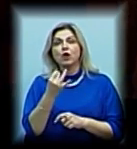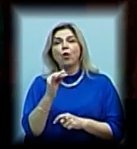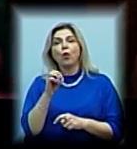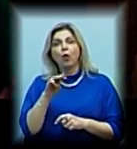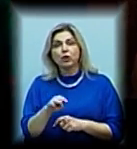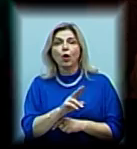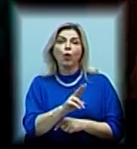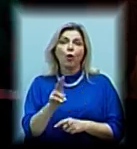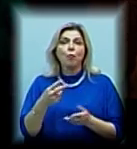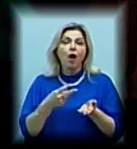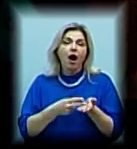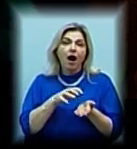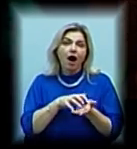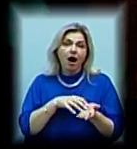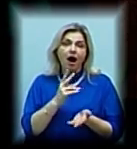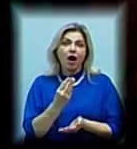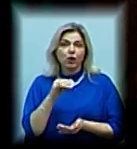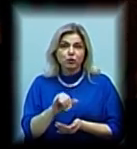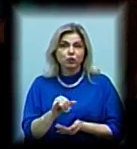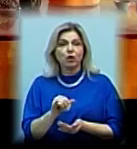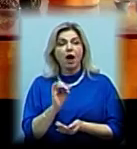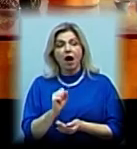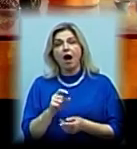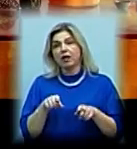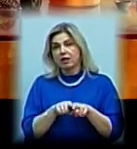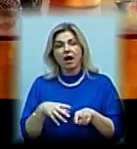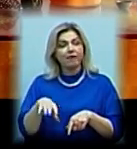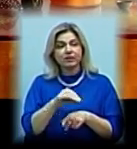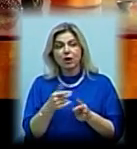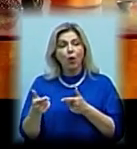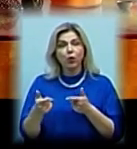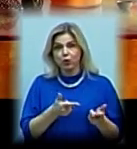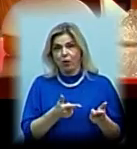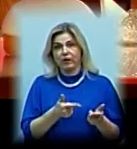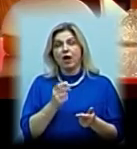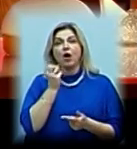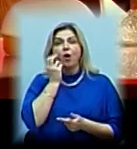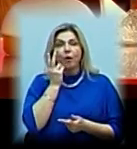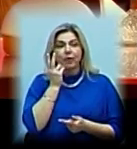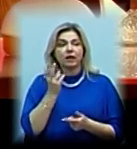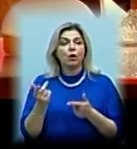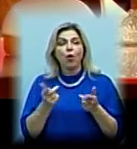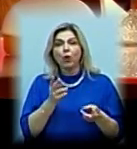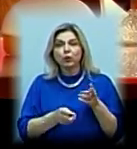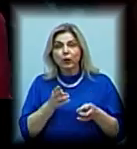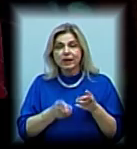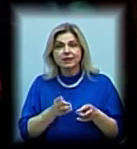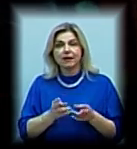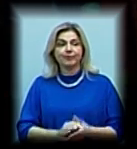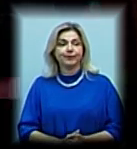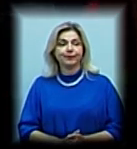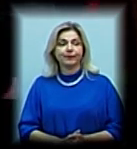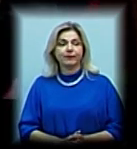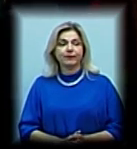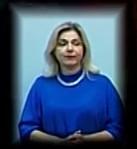кашку, комусь… Тобто, а так все готове. Все готове, обід готується,